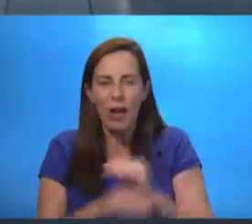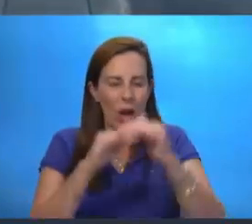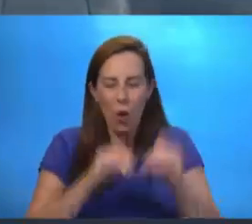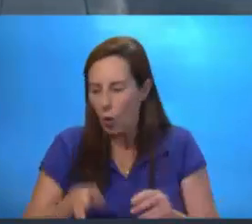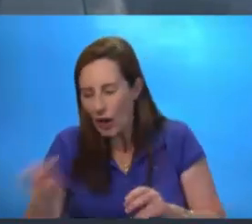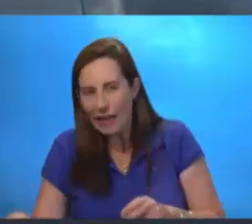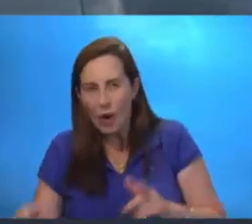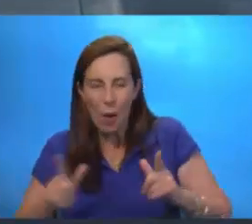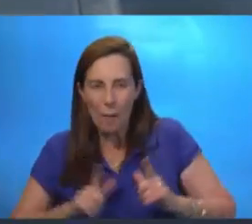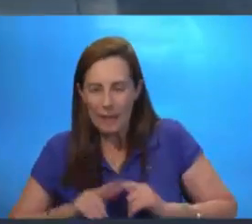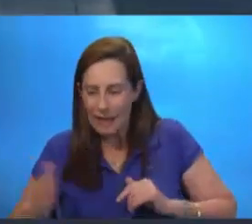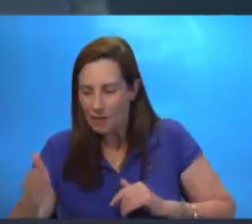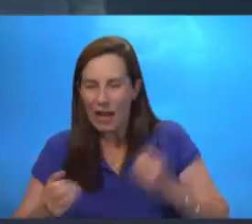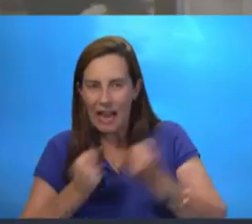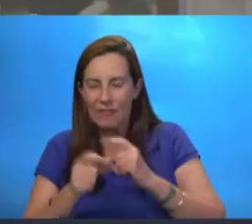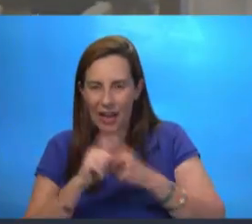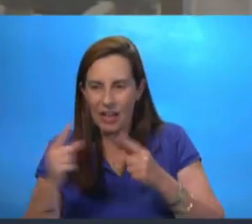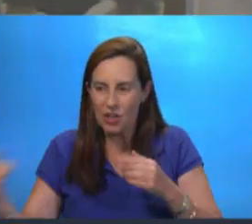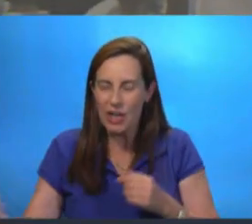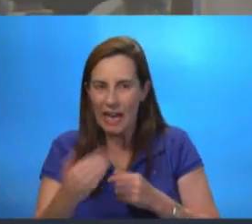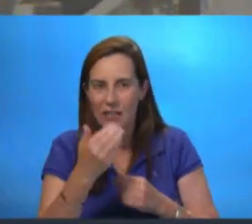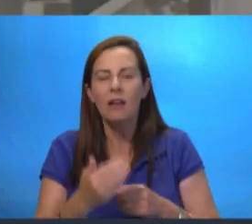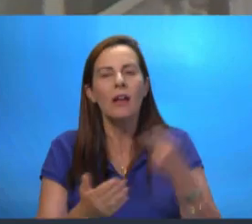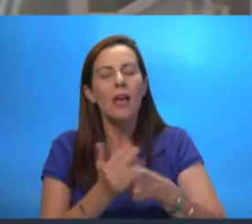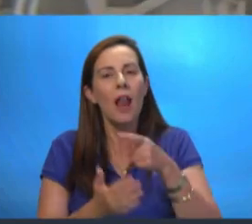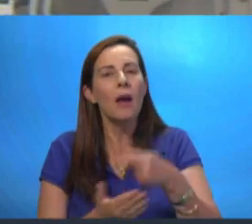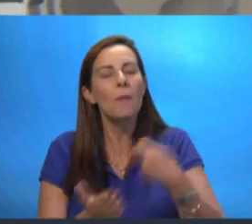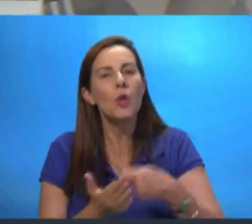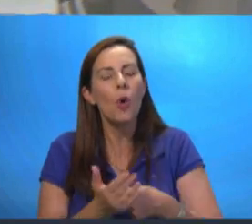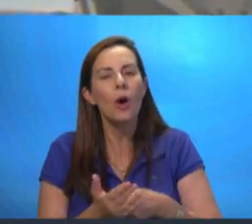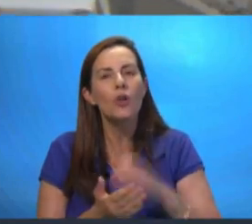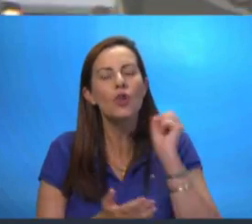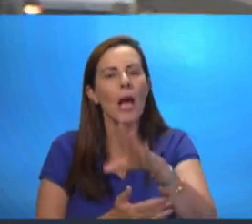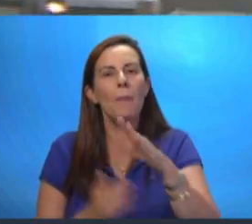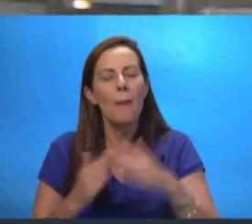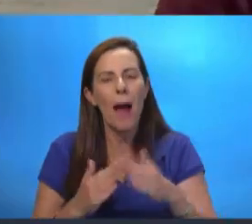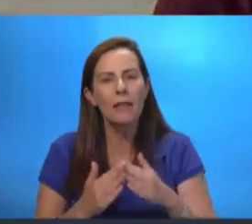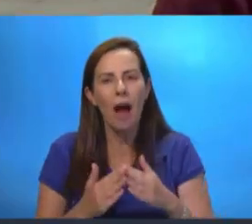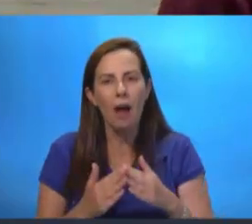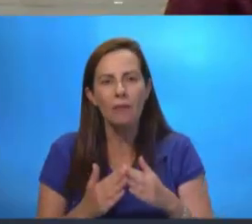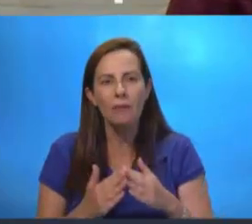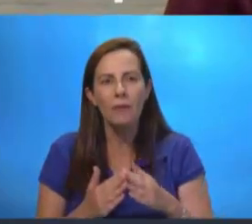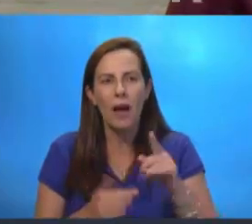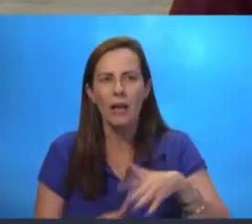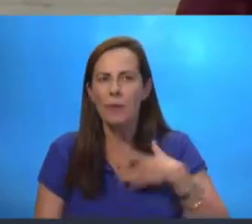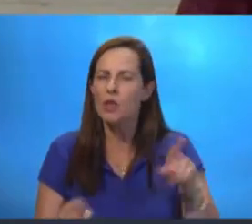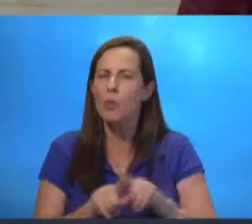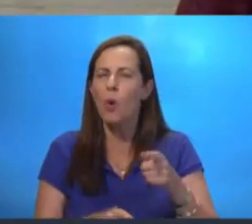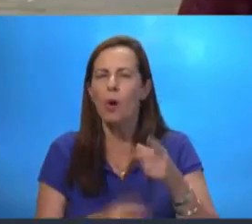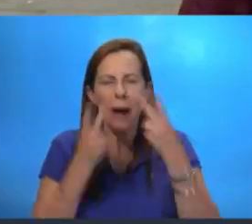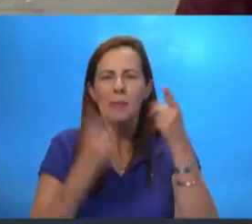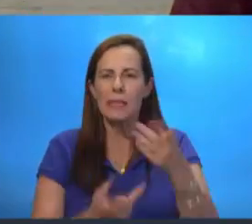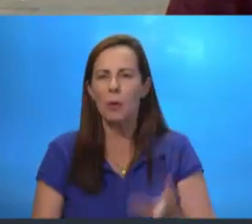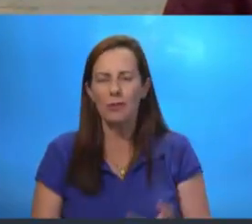המתנה במפרץ לרכב אחר שיצא יעלה לכם בדוח שישלח אליכם הביתה. שאתה מרגיש כאילו צדים אותך. זה